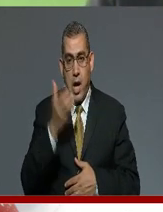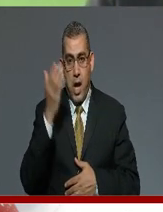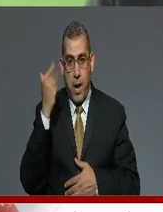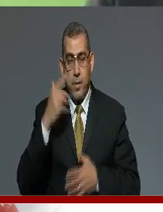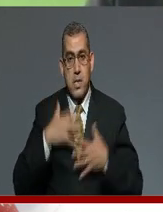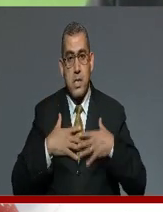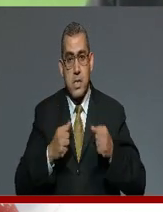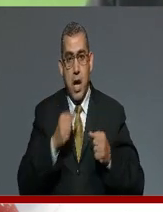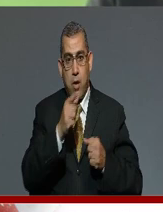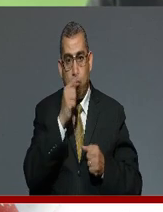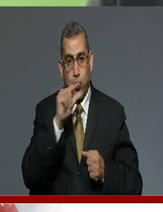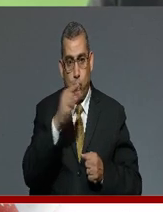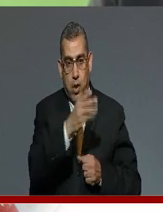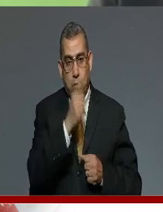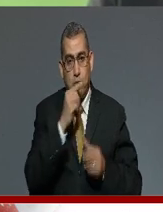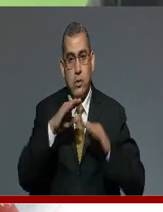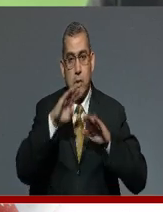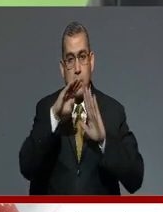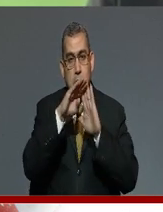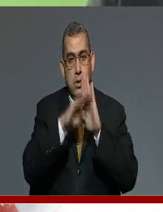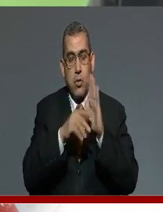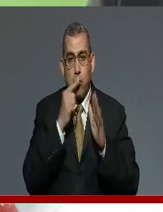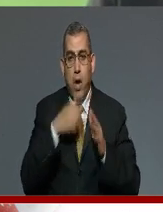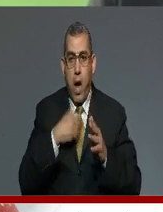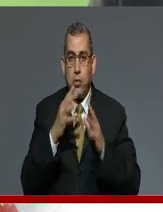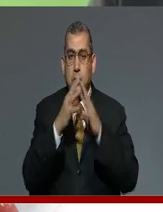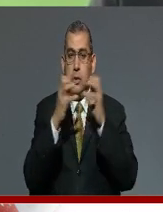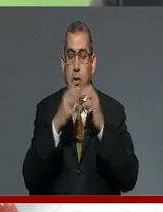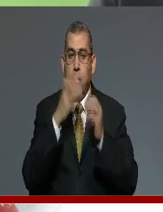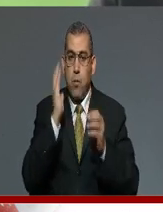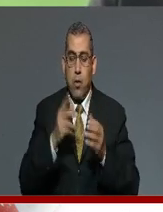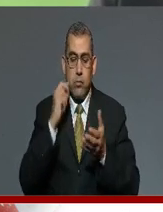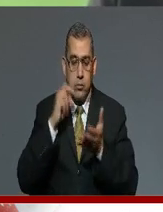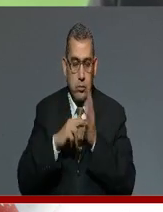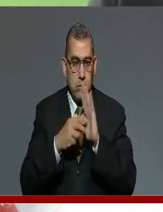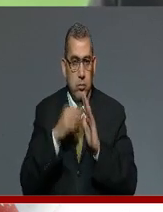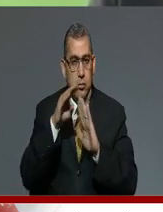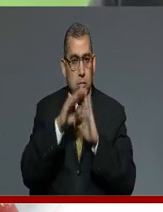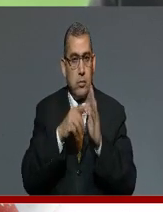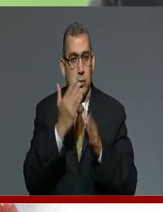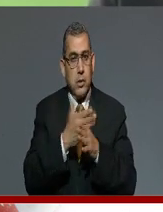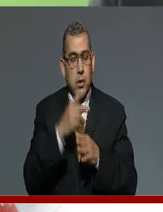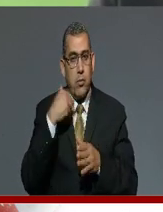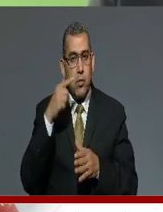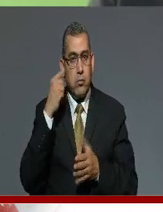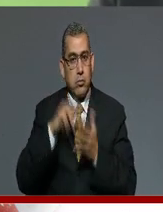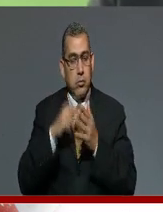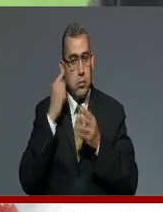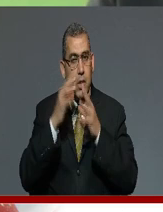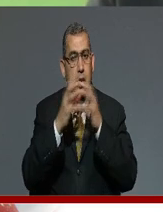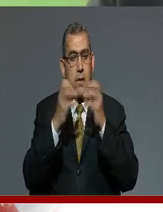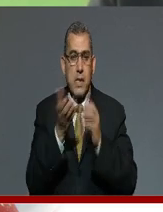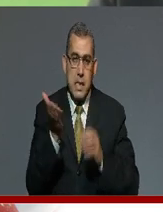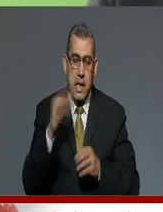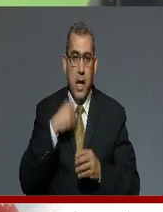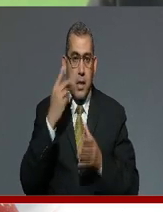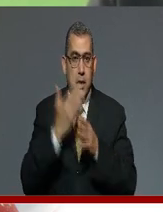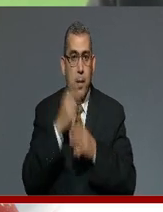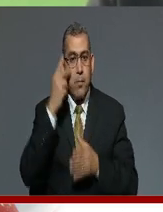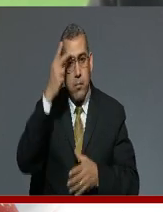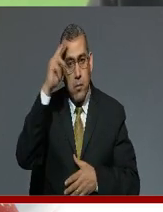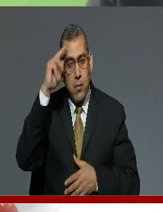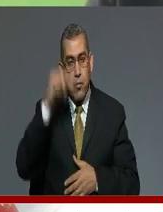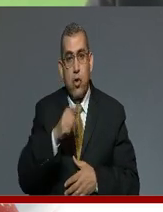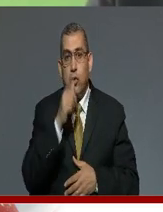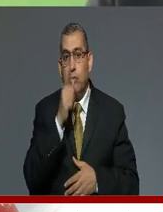الصحه في افريقيا هل يمكن ان تشرح لنا ما الذي تعنيه بهذا تحول ان تفسره لنا بحيث ما الذي تعنيه عندما